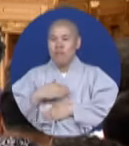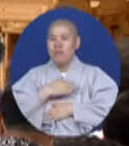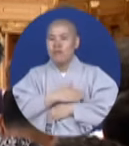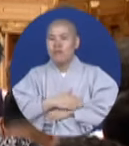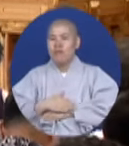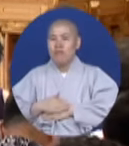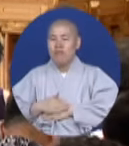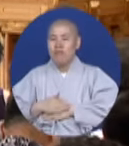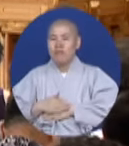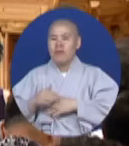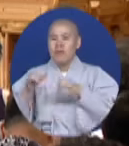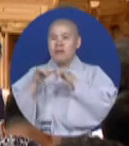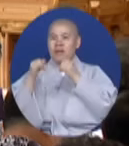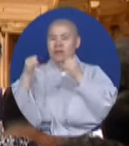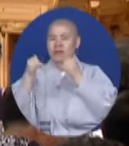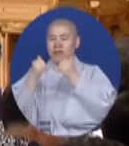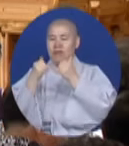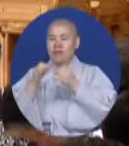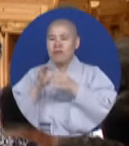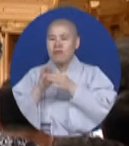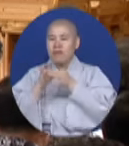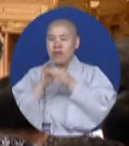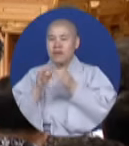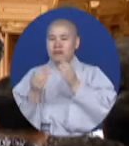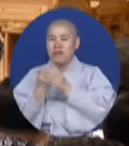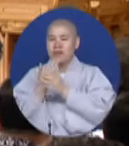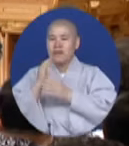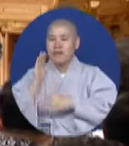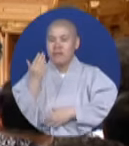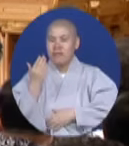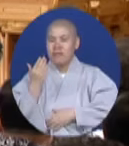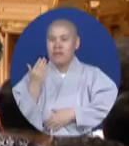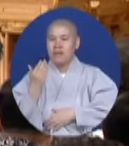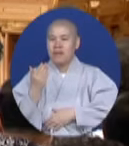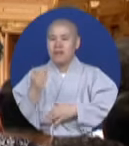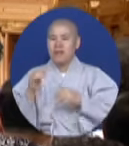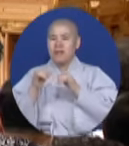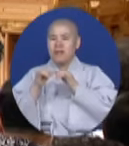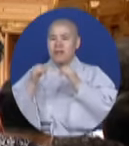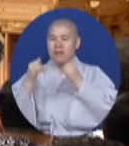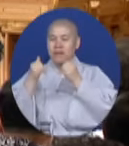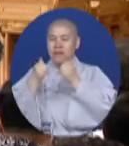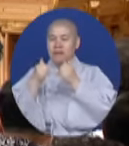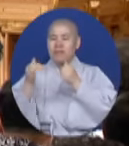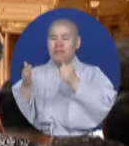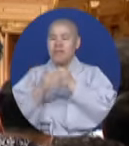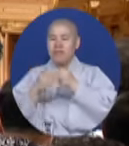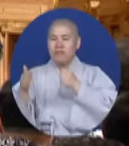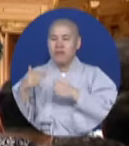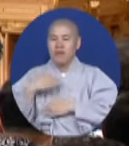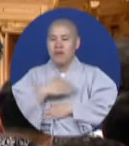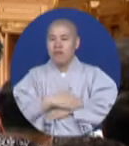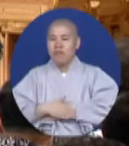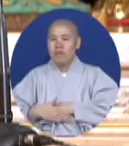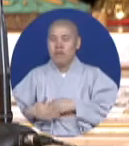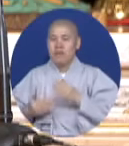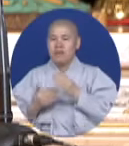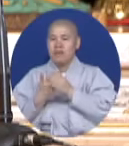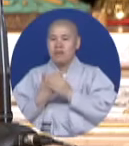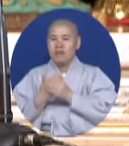인연으로 생긴다 이 말이죠. 인연고로 인연 때문에 몸이 생기고.